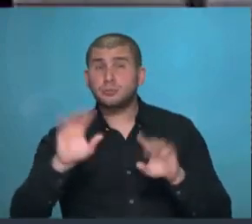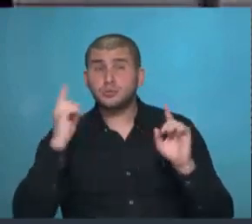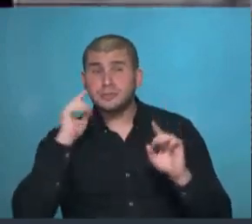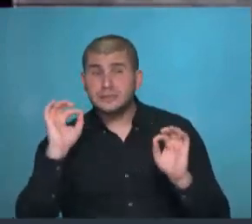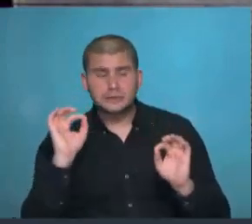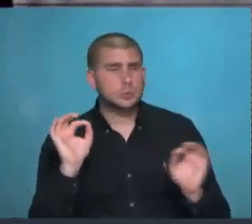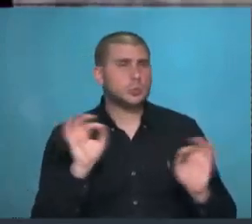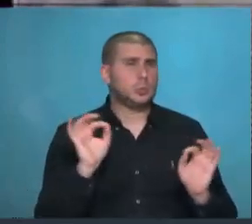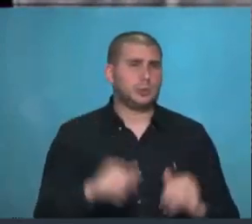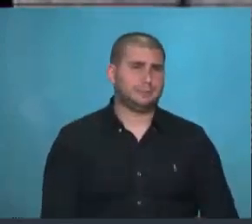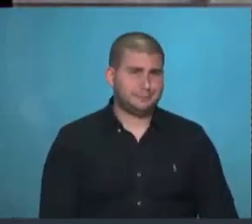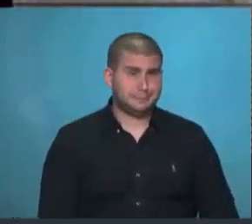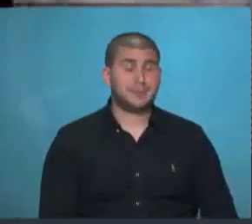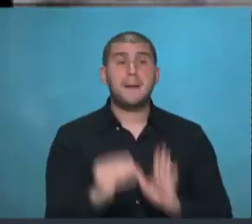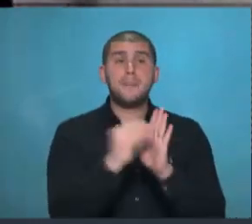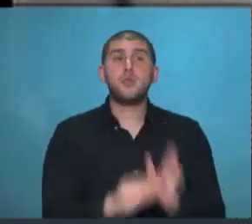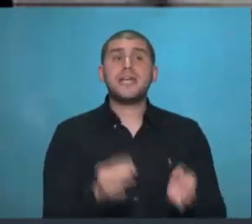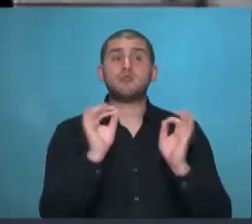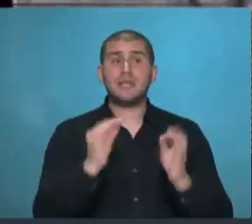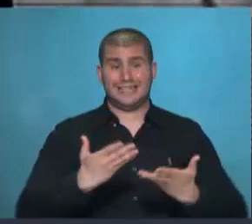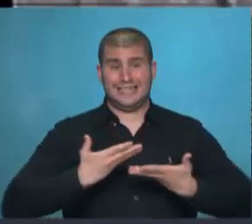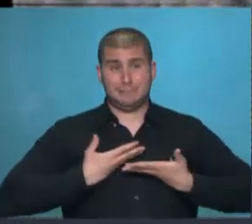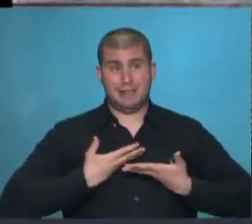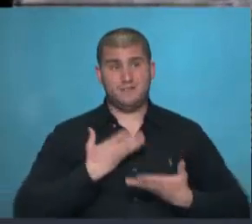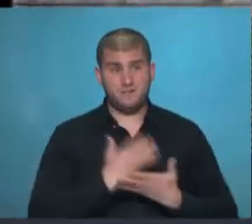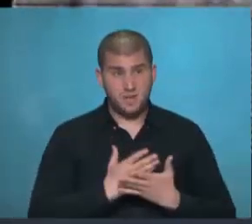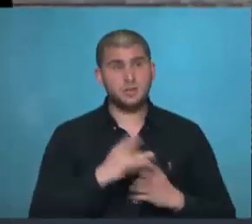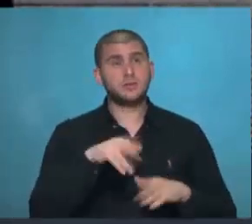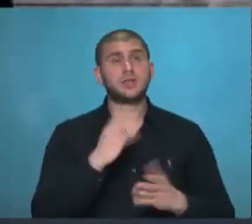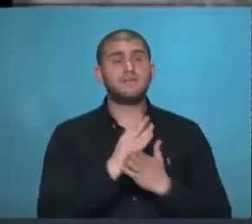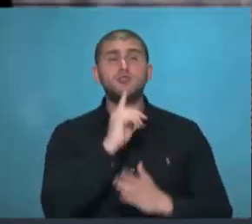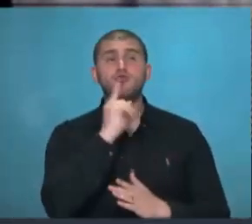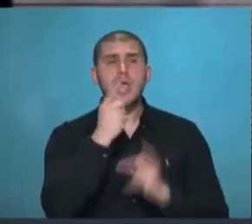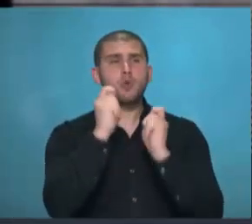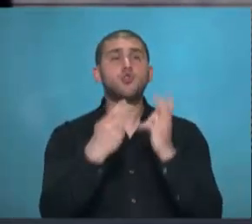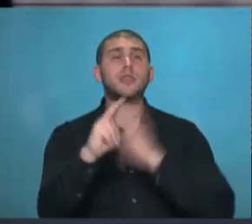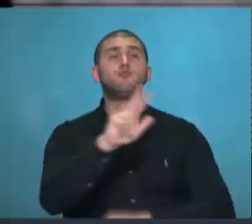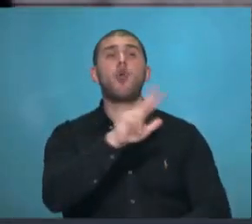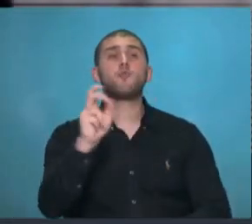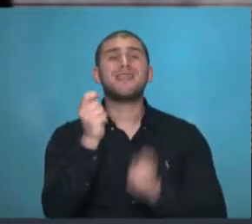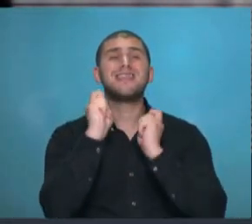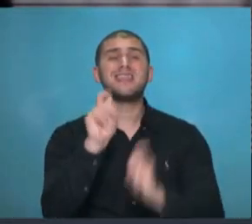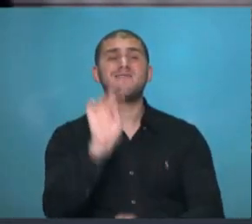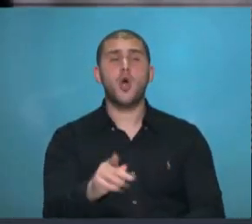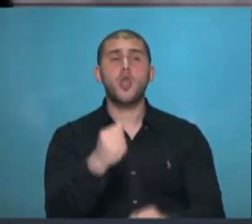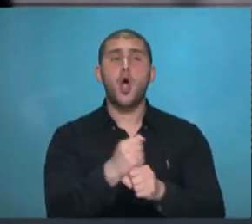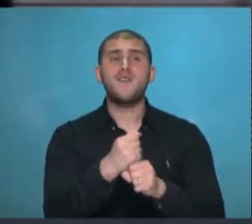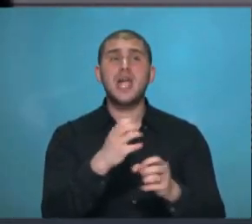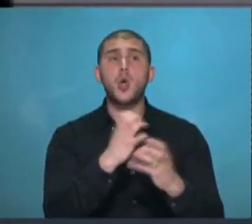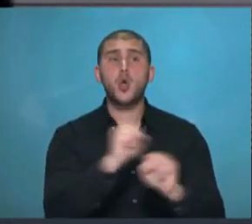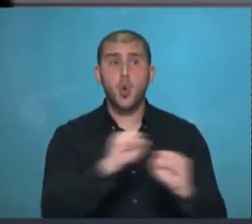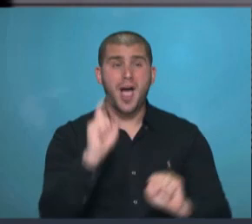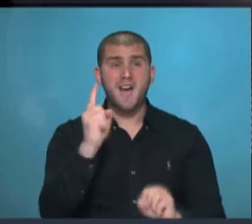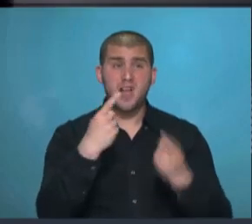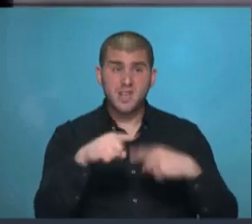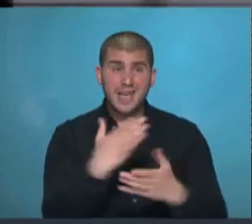לא. מנתונים רשמיים שהגיעו לידינו, עולה כי במשך כשנה הוגשו יותר מ-300 תביעות של עובדי הקור, אולם הוועדה הכריעה